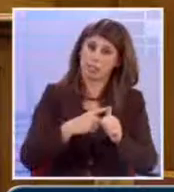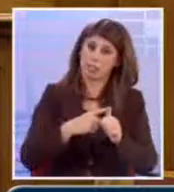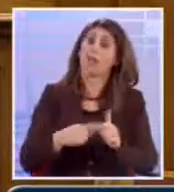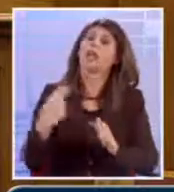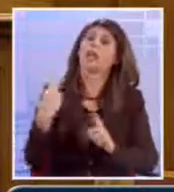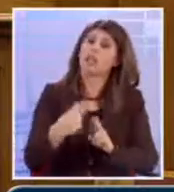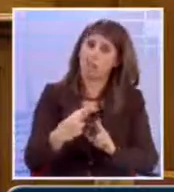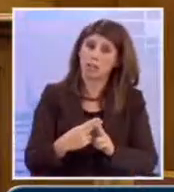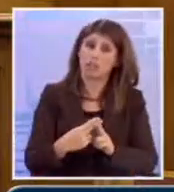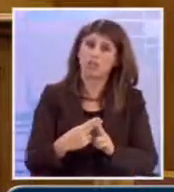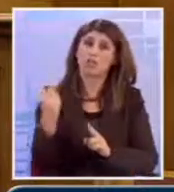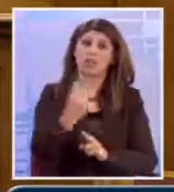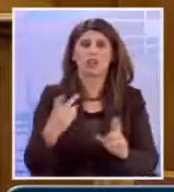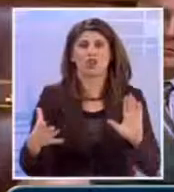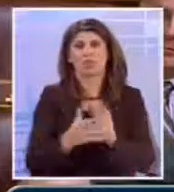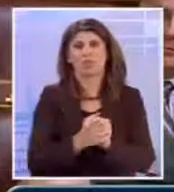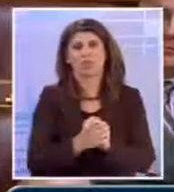όρους κοινωνικής συνοχής.